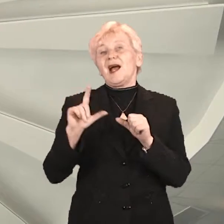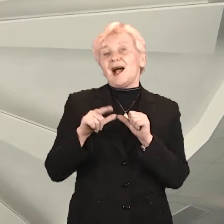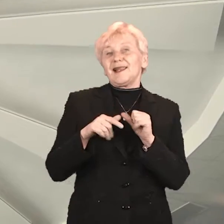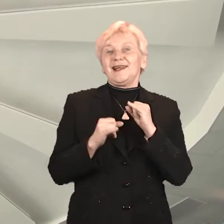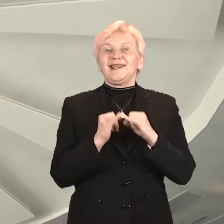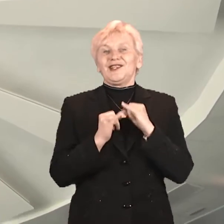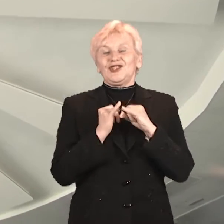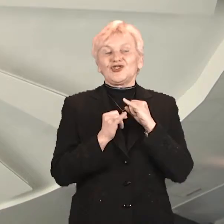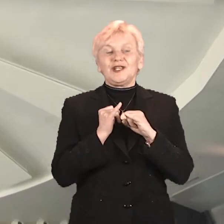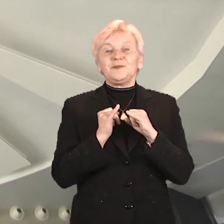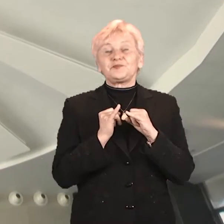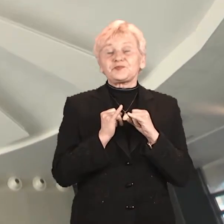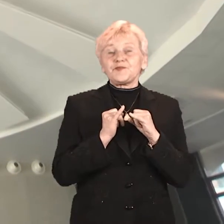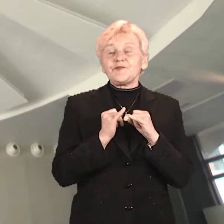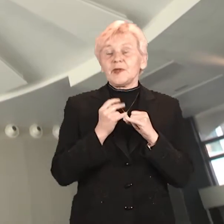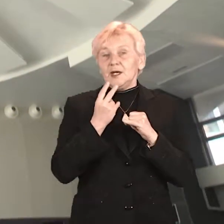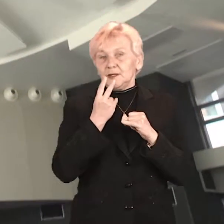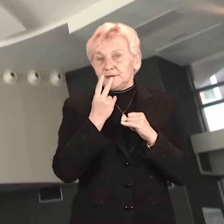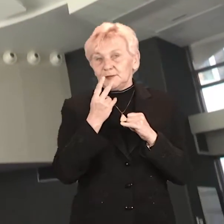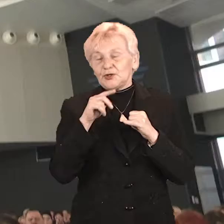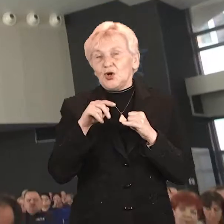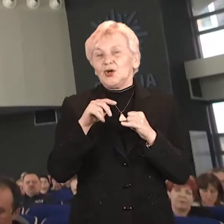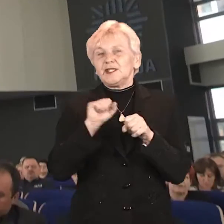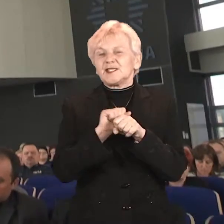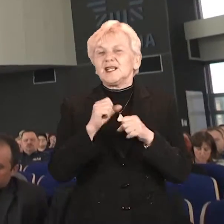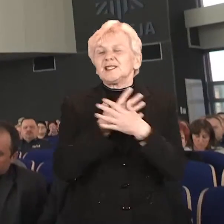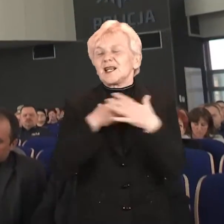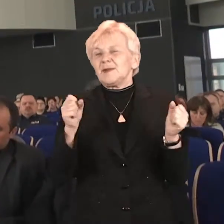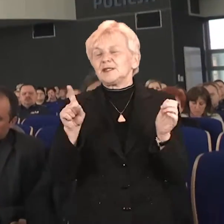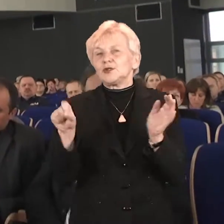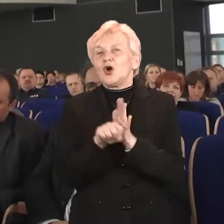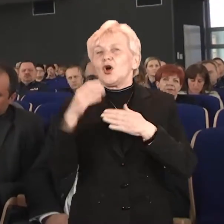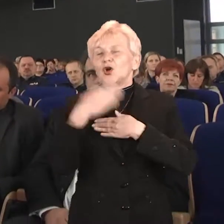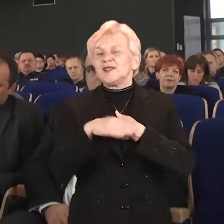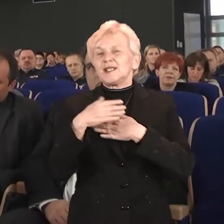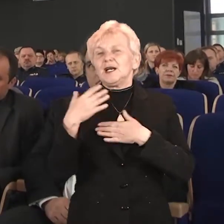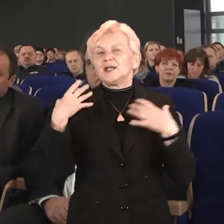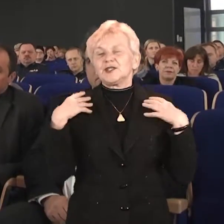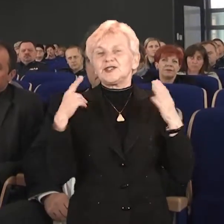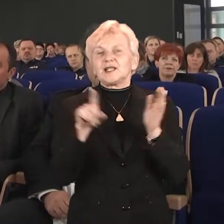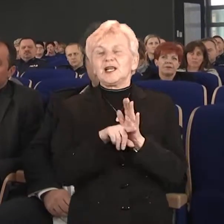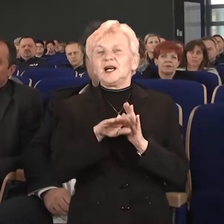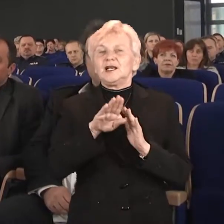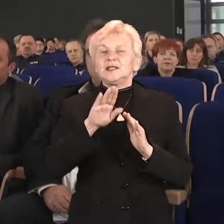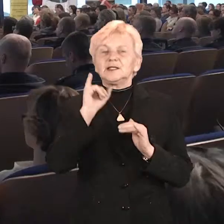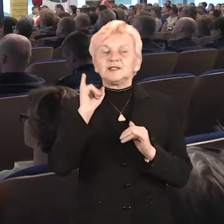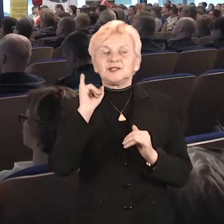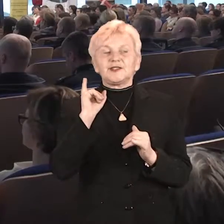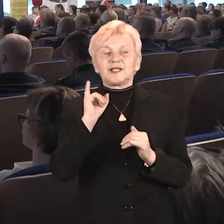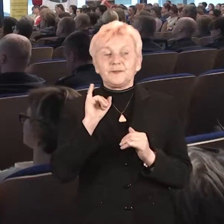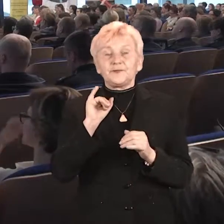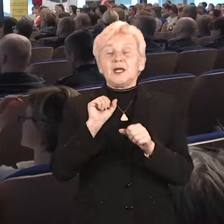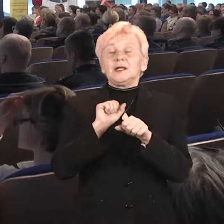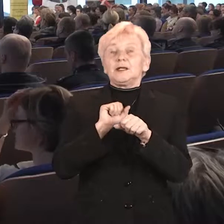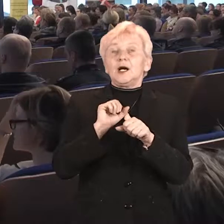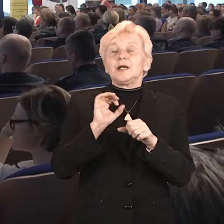nauczyć rodziców i nauczycieli, jak rozpoznać zagrożenie oraz aby dzieci potrafiły bronić się przed wykorzystywaniem seksualnym, ruszyła kampania